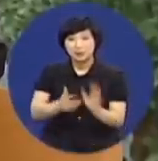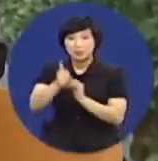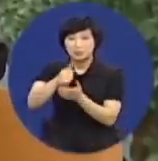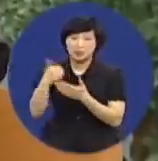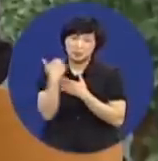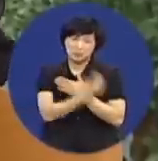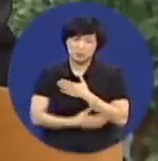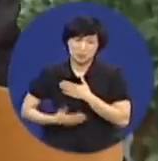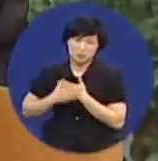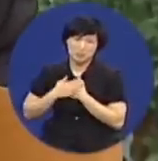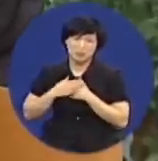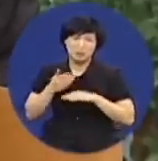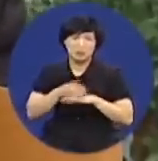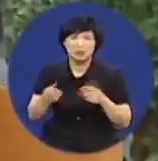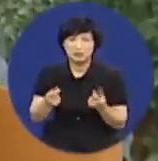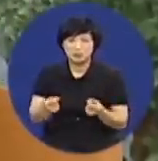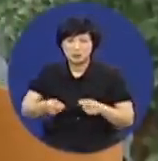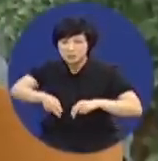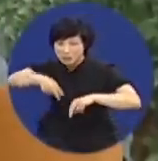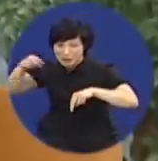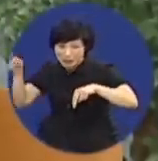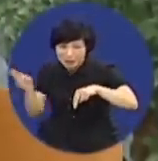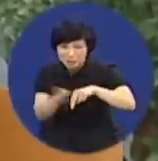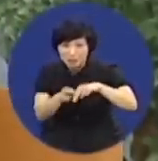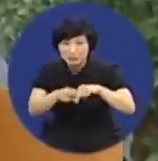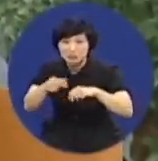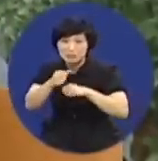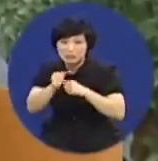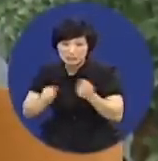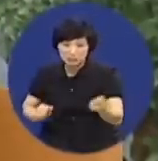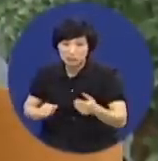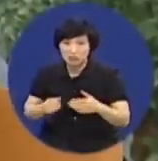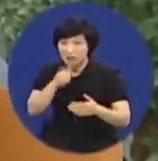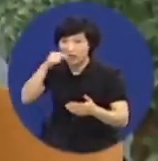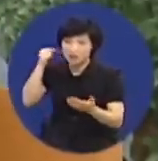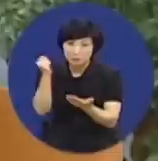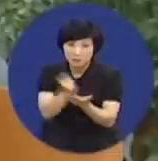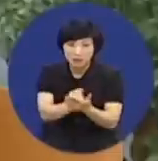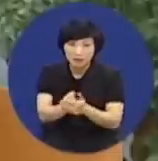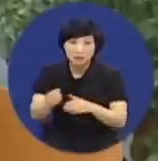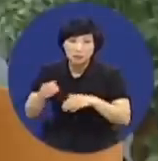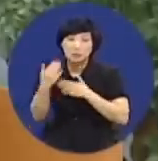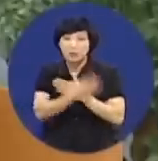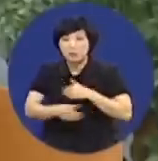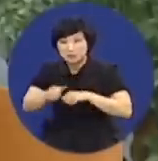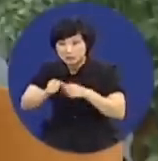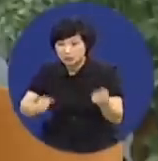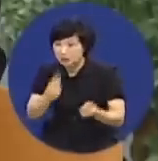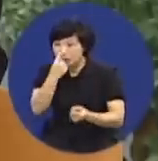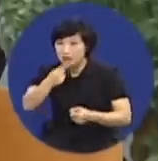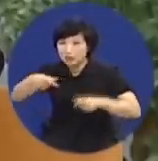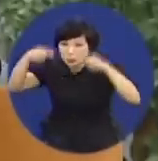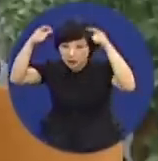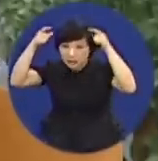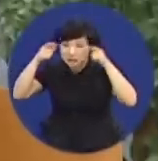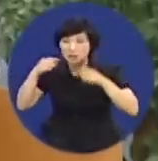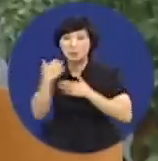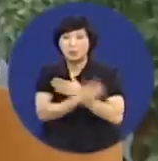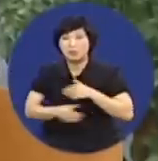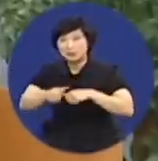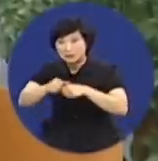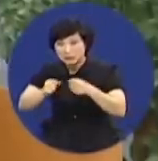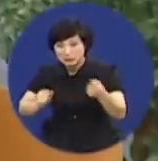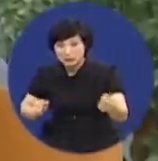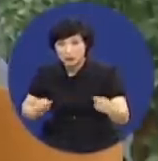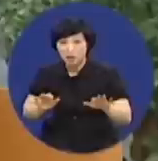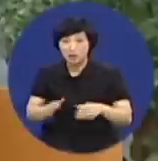雑巾のように鞭に打たれ、十字架につけられ、血を流し、茨の冠をか